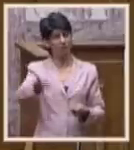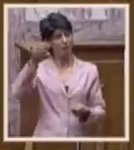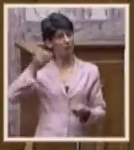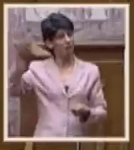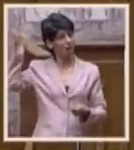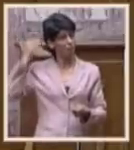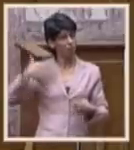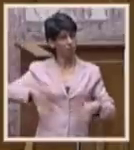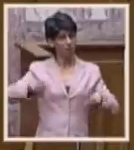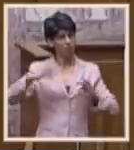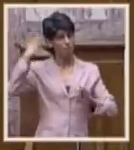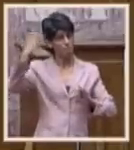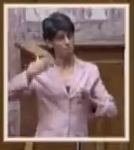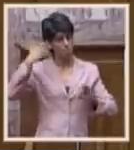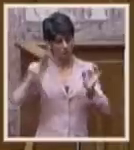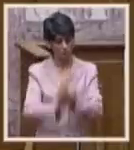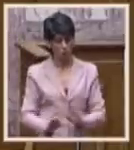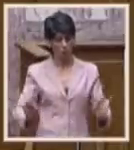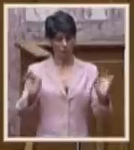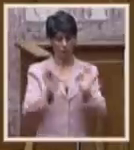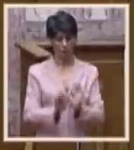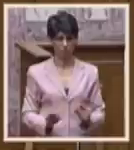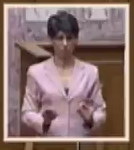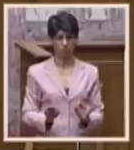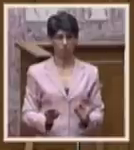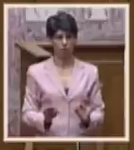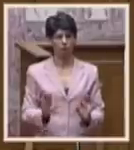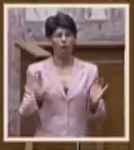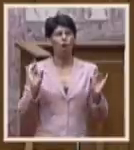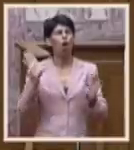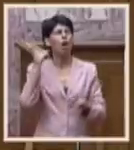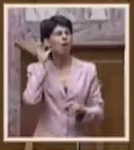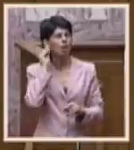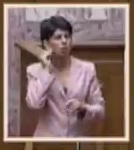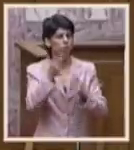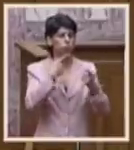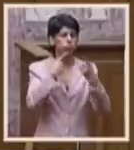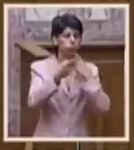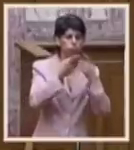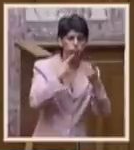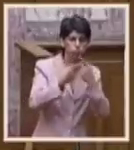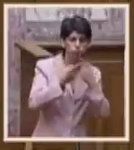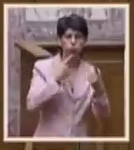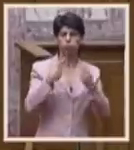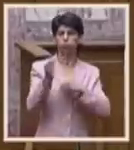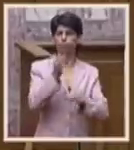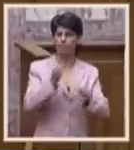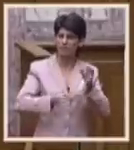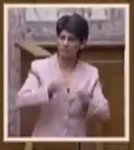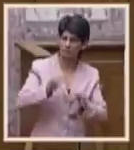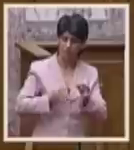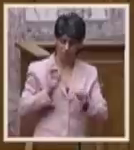ξεκίνησαν μελέτες, προετοιμασίες και αθόρυβες διαπραγματεύσεις για να φτάσουμε πρώτα απ'